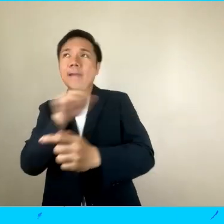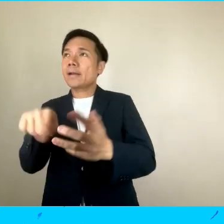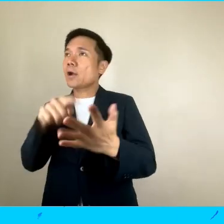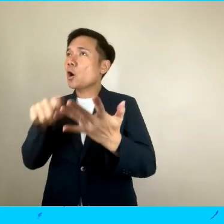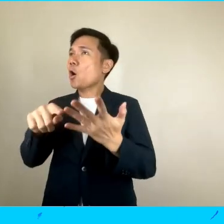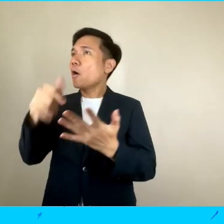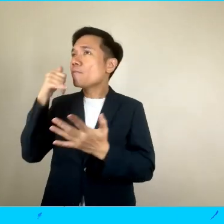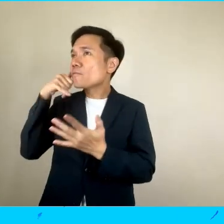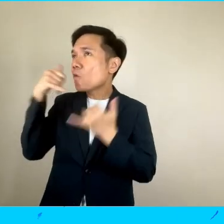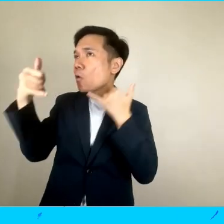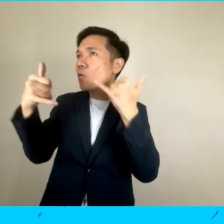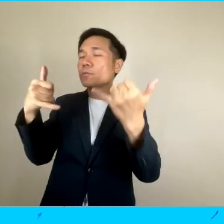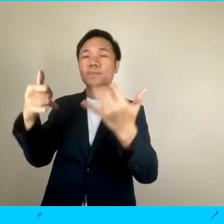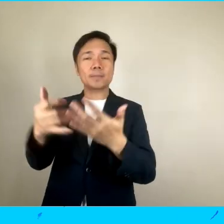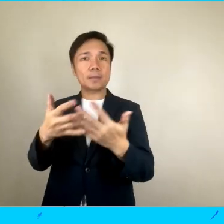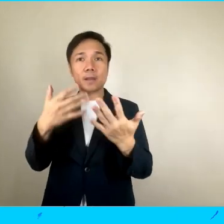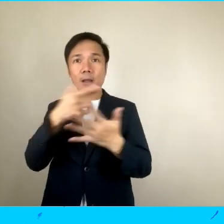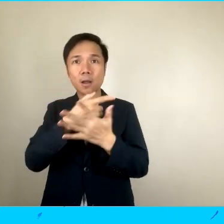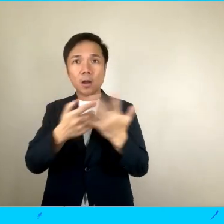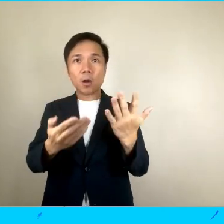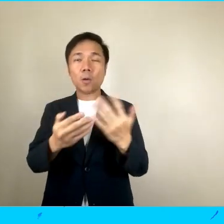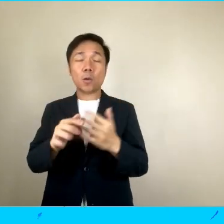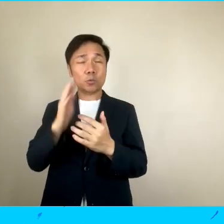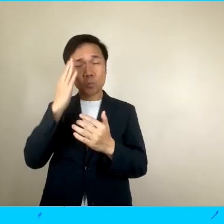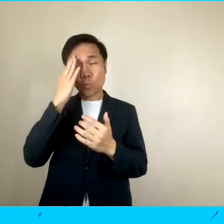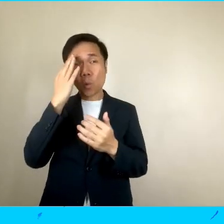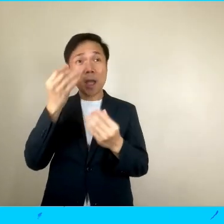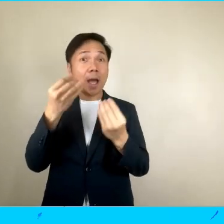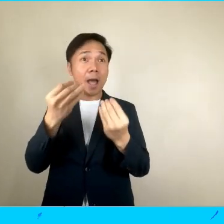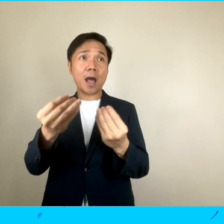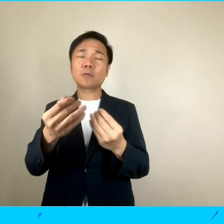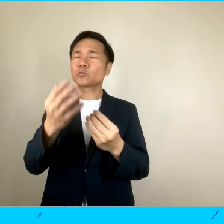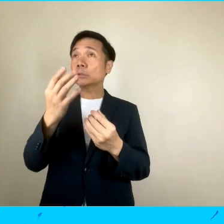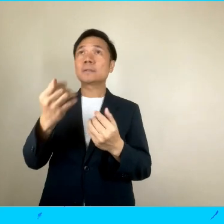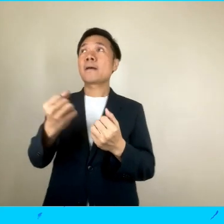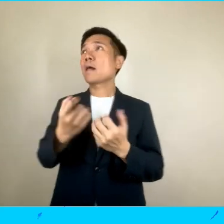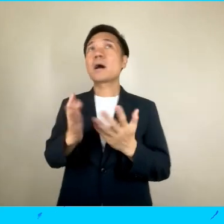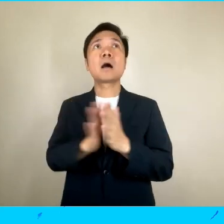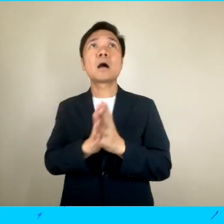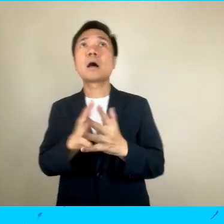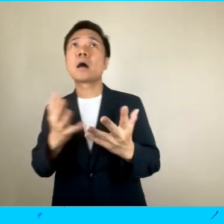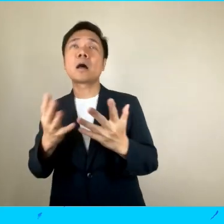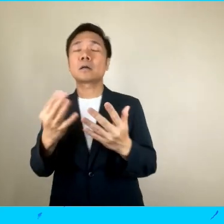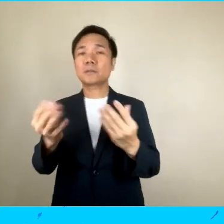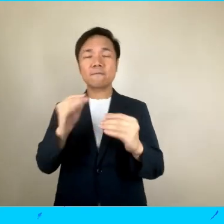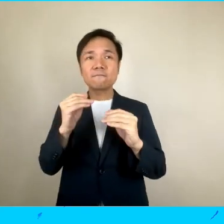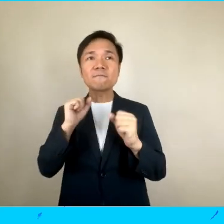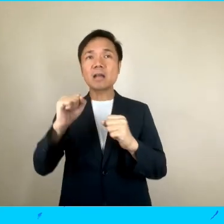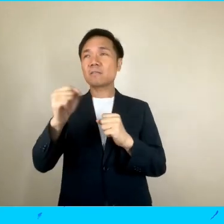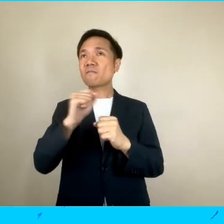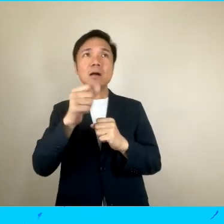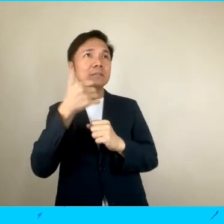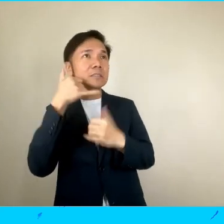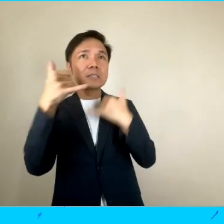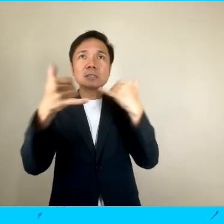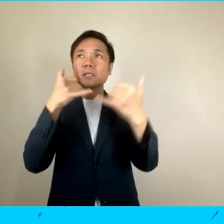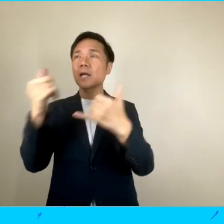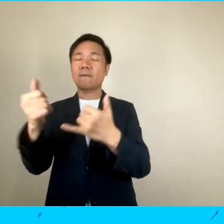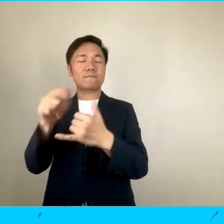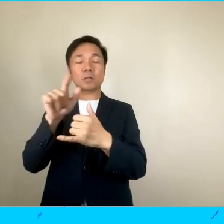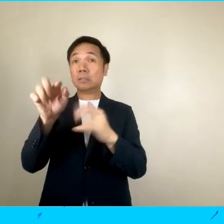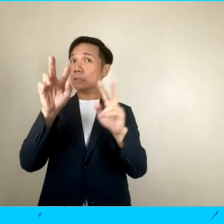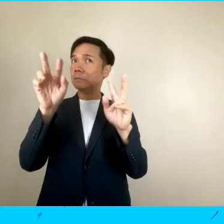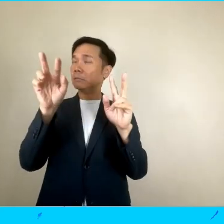et créer une ligne directe. Et aussi, agir rapidement, spécialement, ça